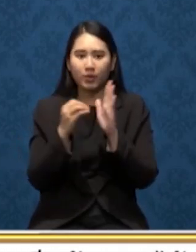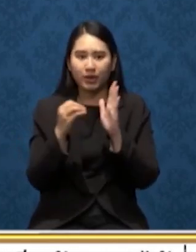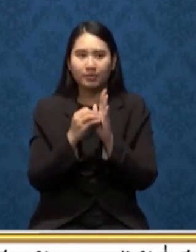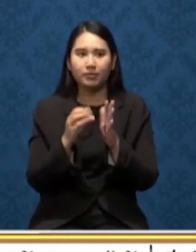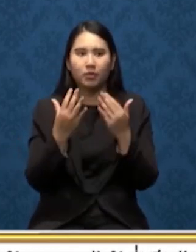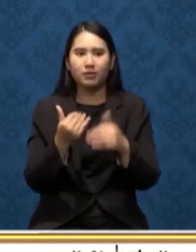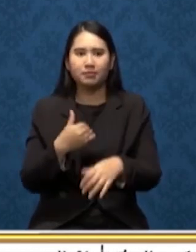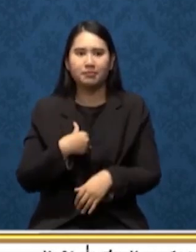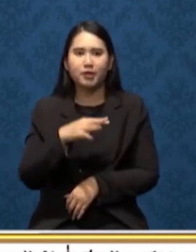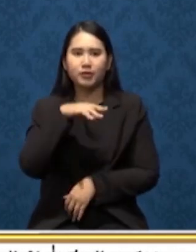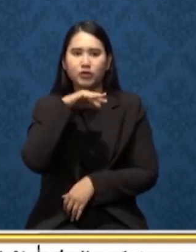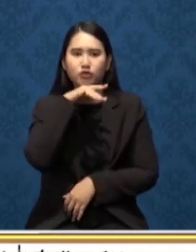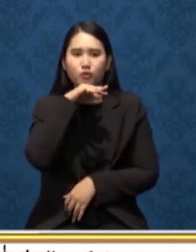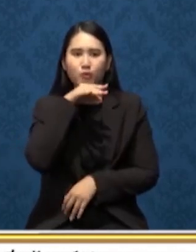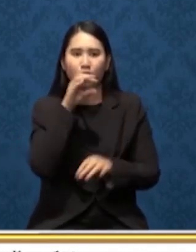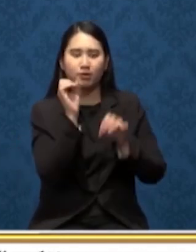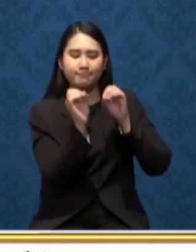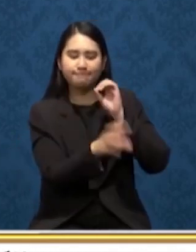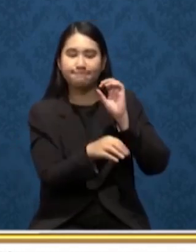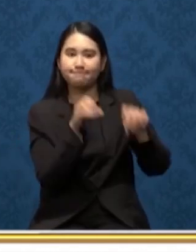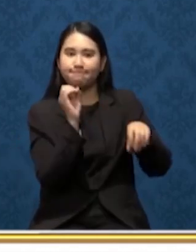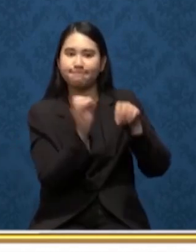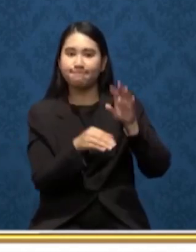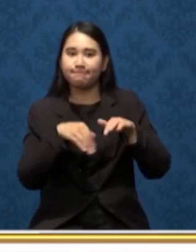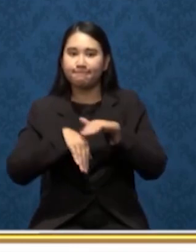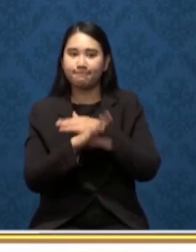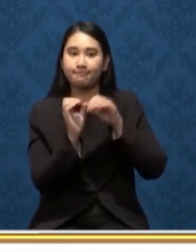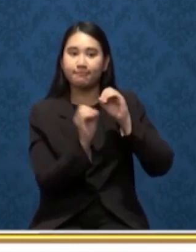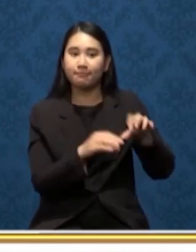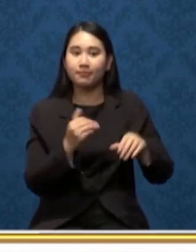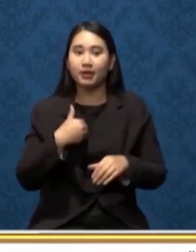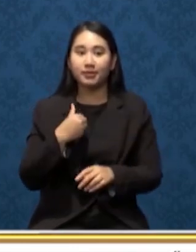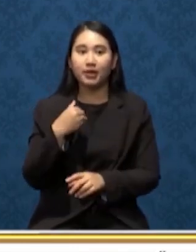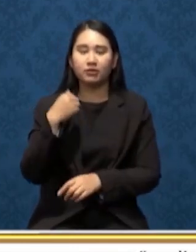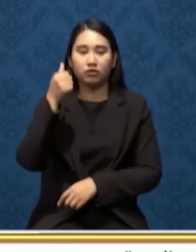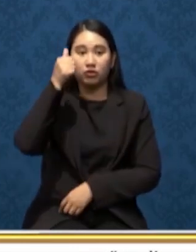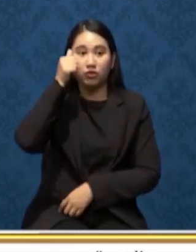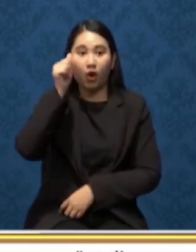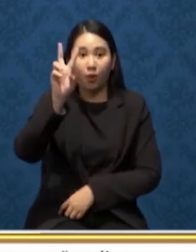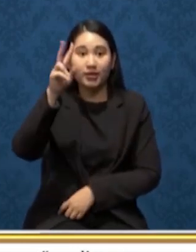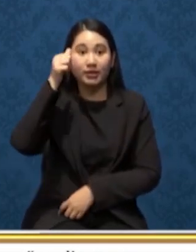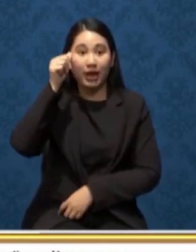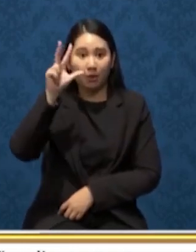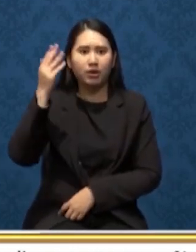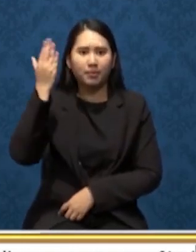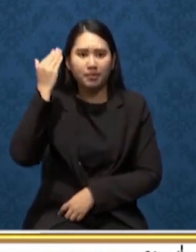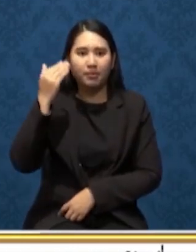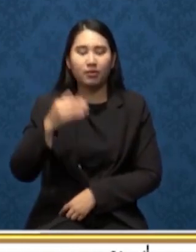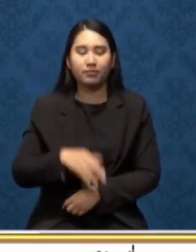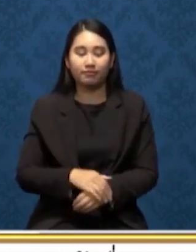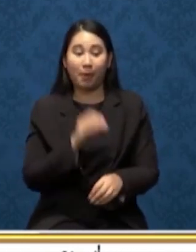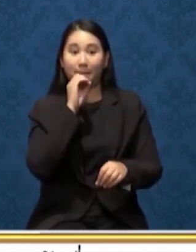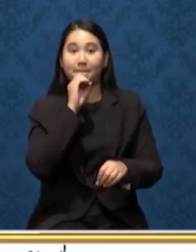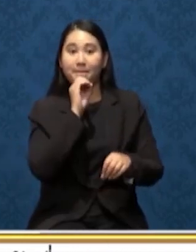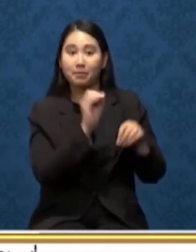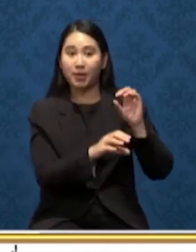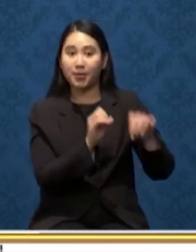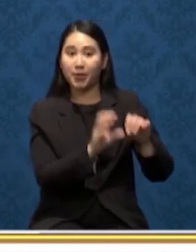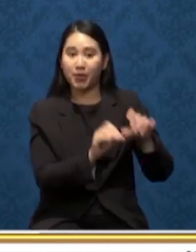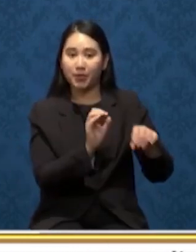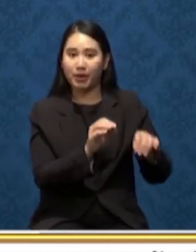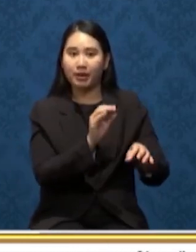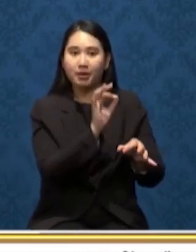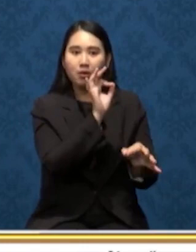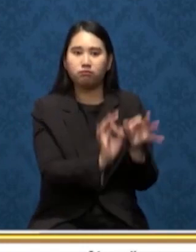ลอบทิ้งขยะตามไหล่ทางอย่างเงี้ยครับเยอะมากครับและเมื่อ 2-3วันที่ผ่านมามีการเผาขยะทำให้พี่น้องประชาชนที่อาศัยอยู่